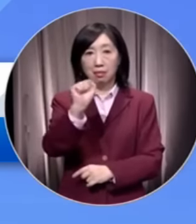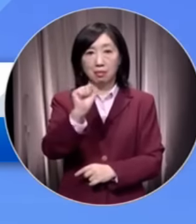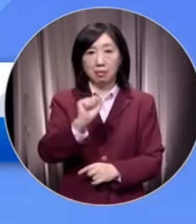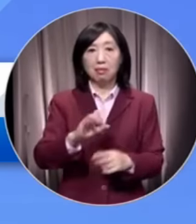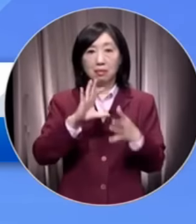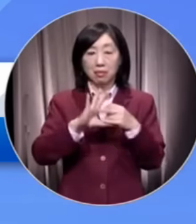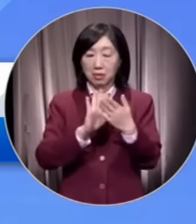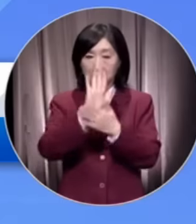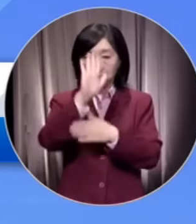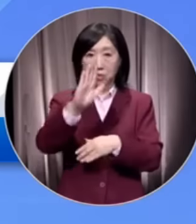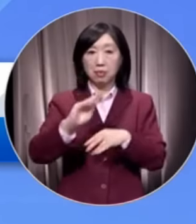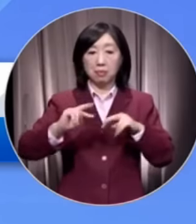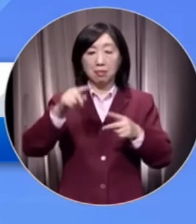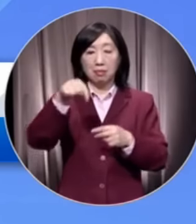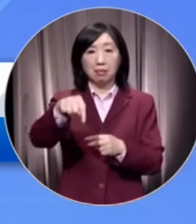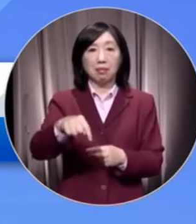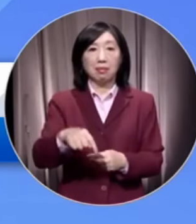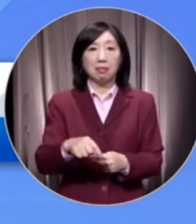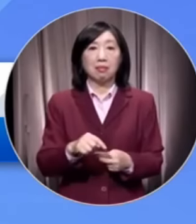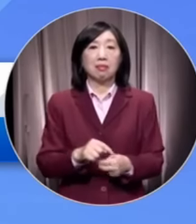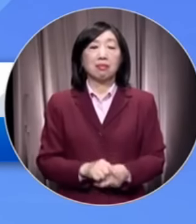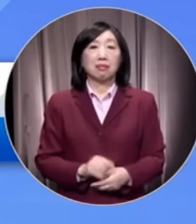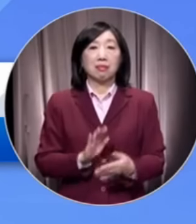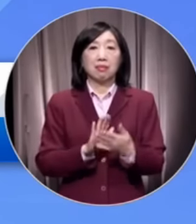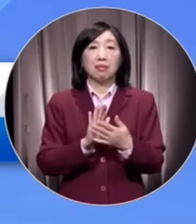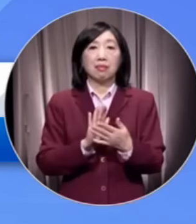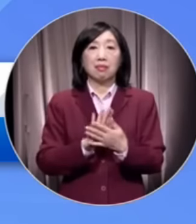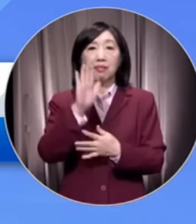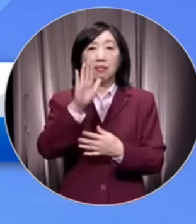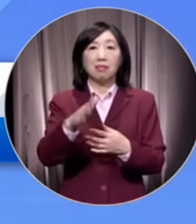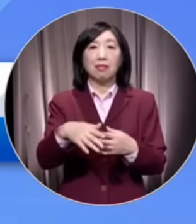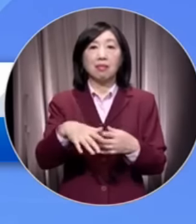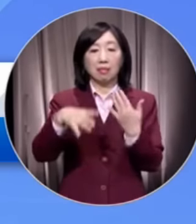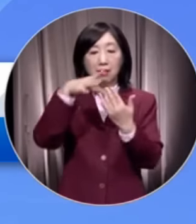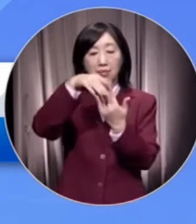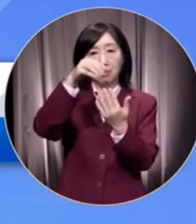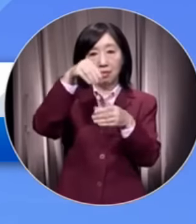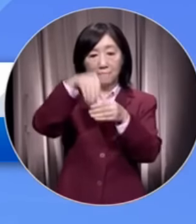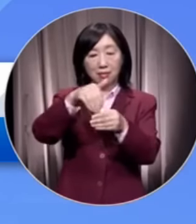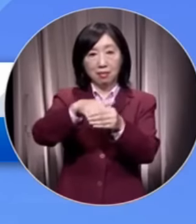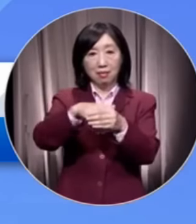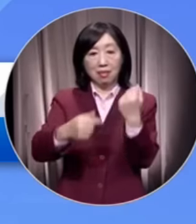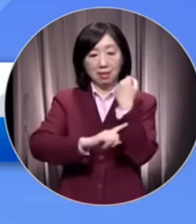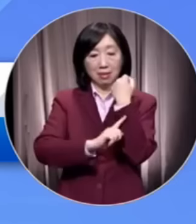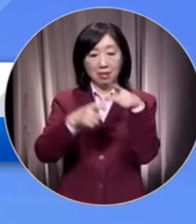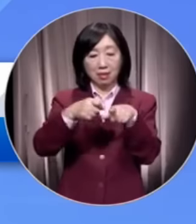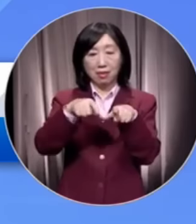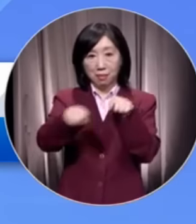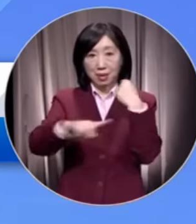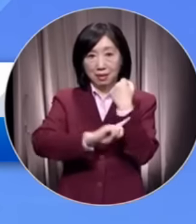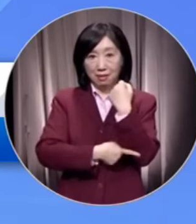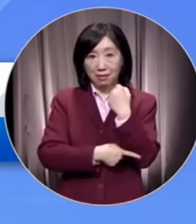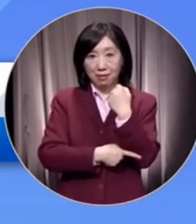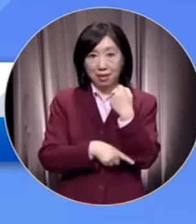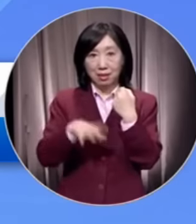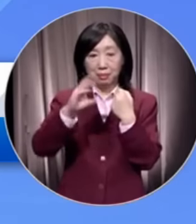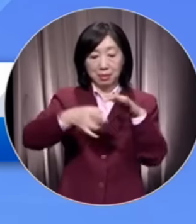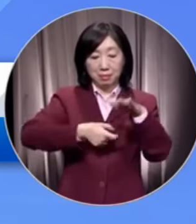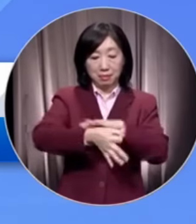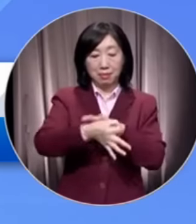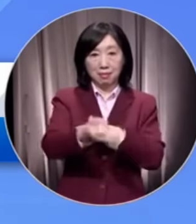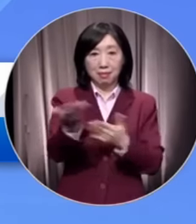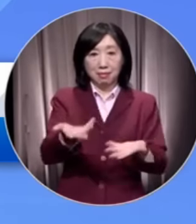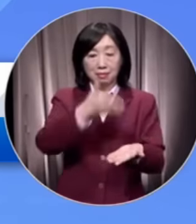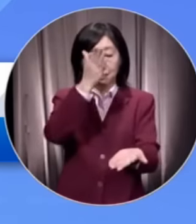此将来我们不止这些所谓的选举公平法要制止这种金钱贿选的事